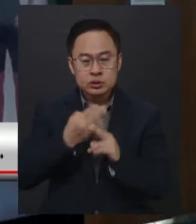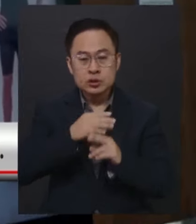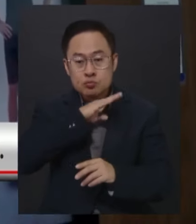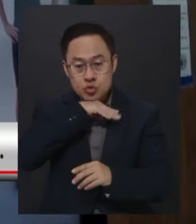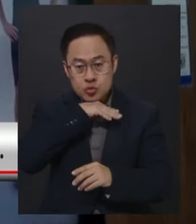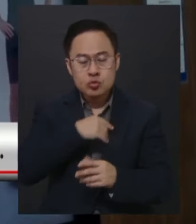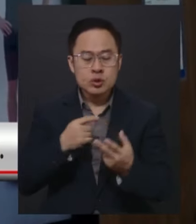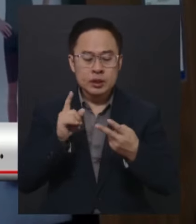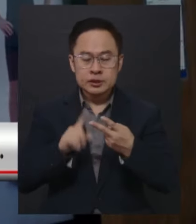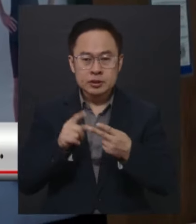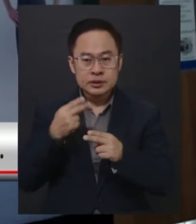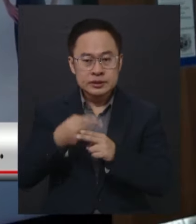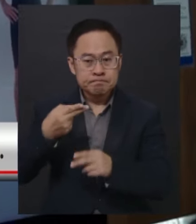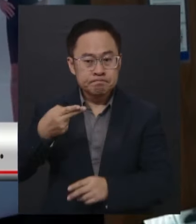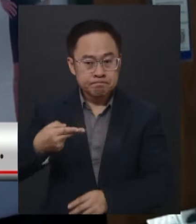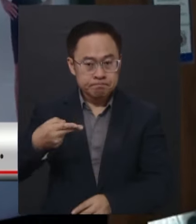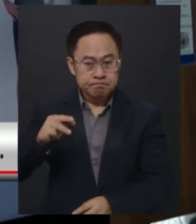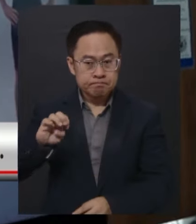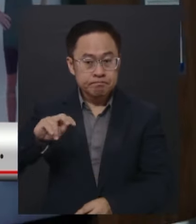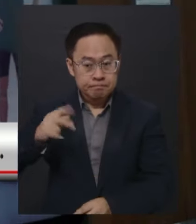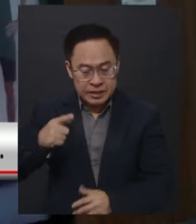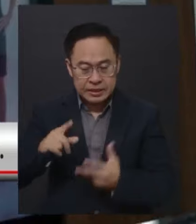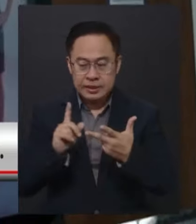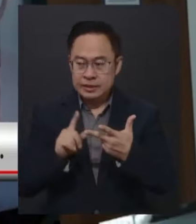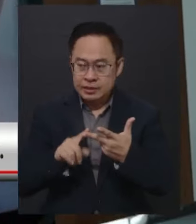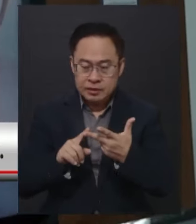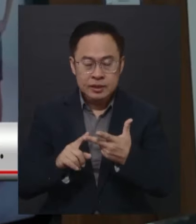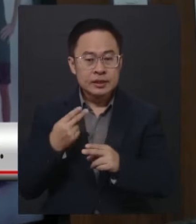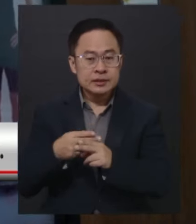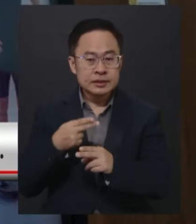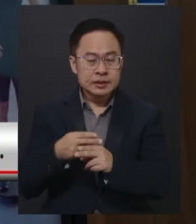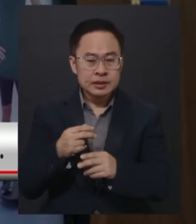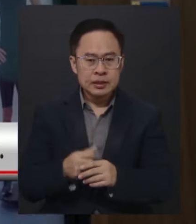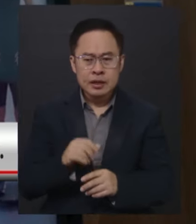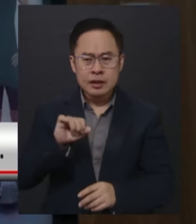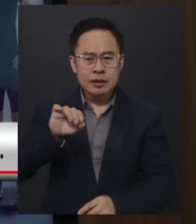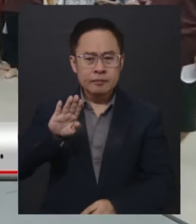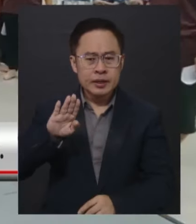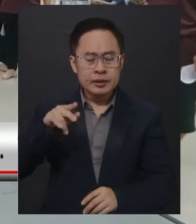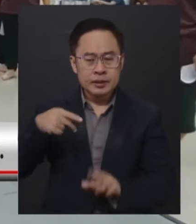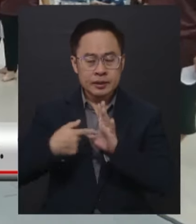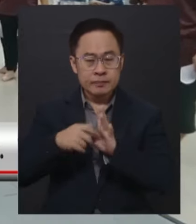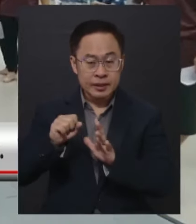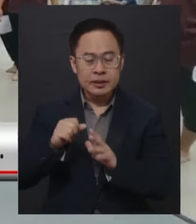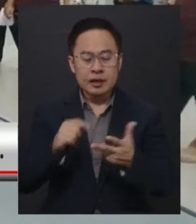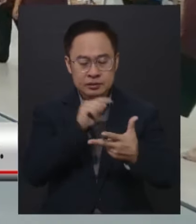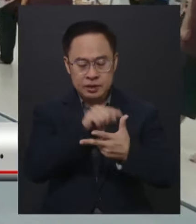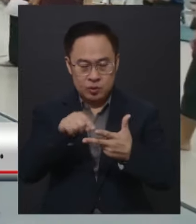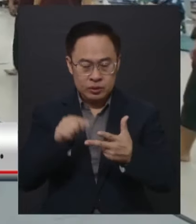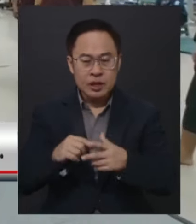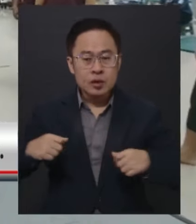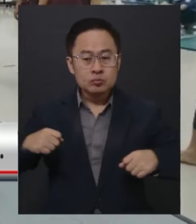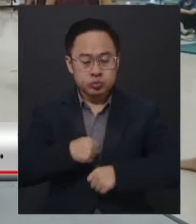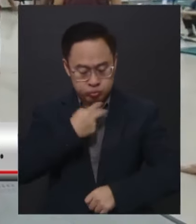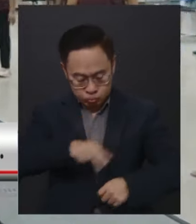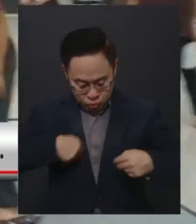หฤไทยหรือว่ามิ้งสระบุรีนะครับแล้วก็ศิริภาพรนวลทะคำจันทร์หรือว่าใบพัฒศรีราชาก็ได้เทดสอบไปก่อนหน้านี้